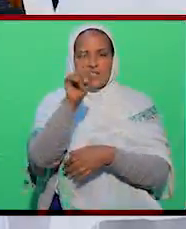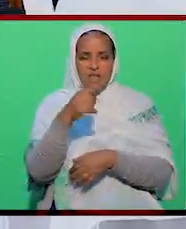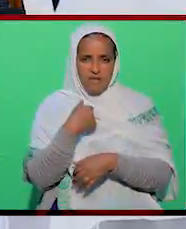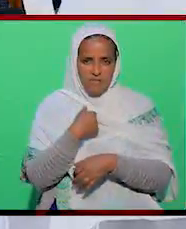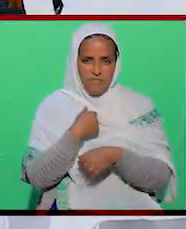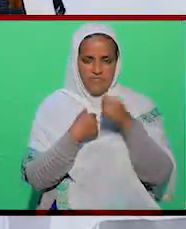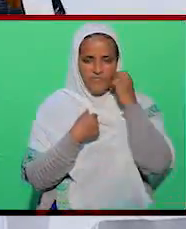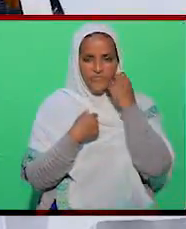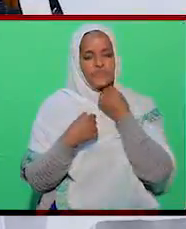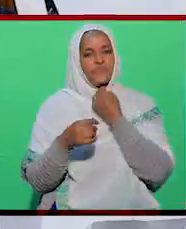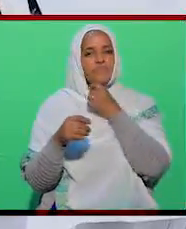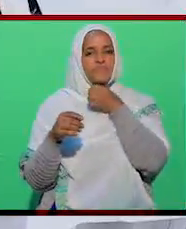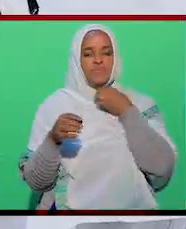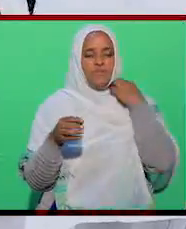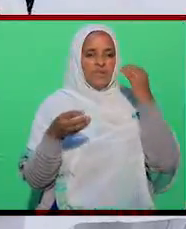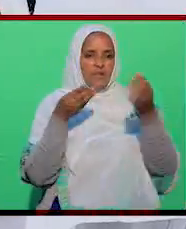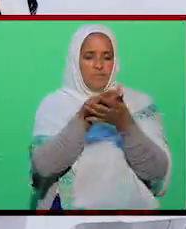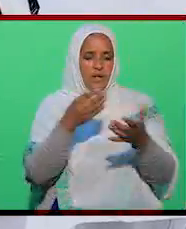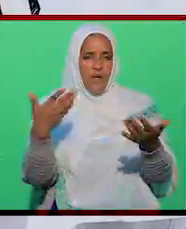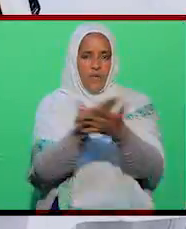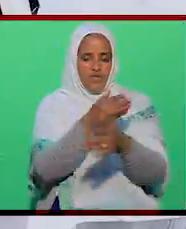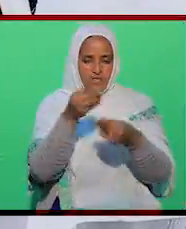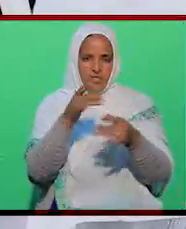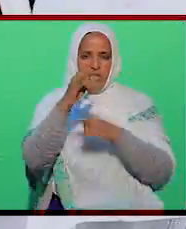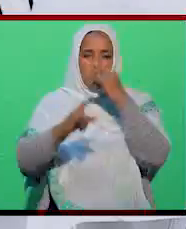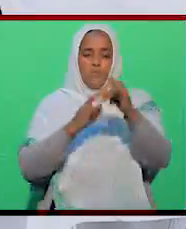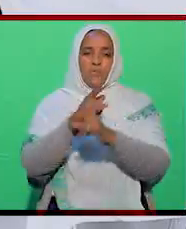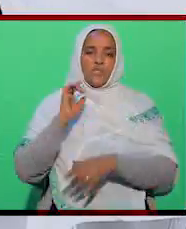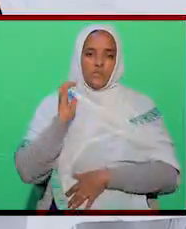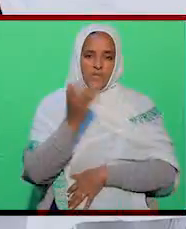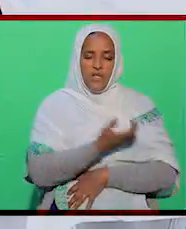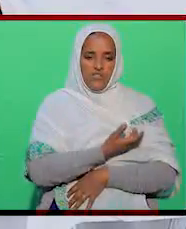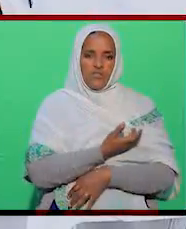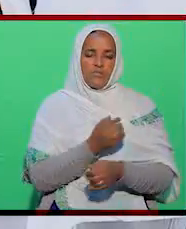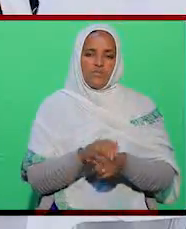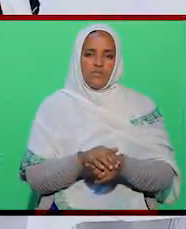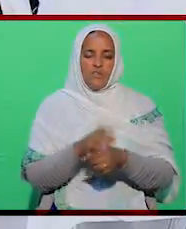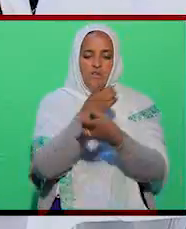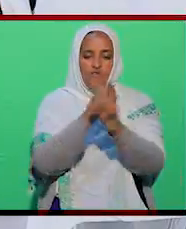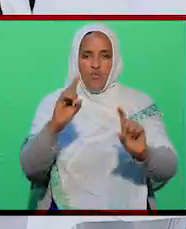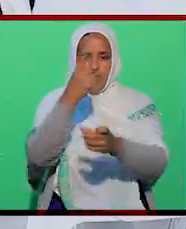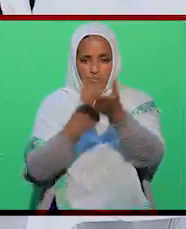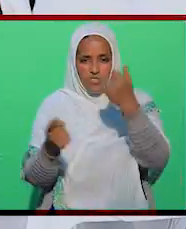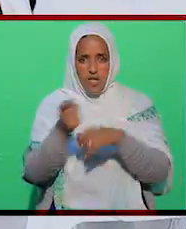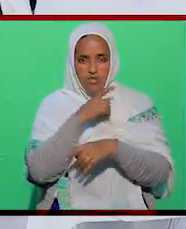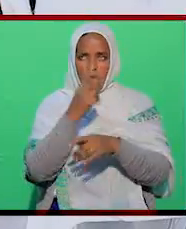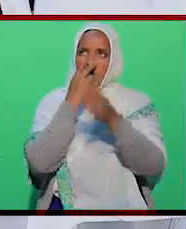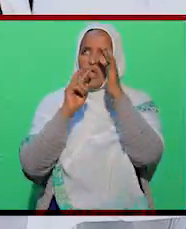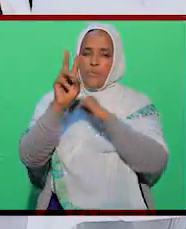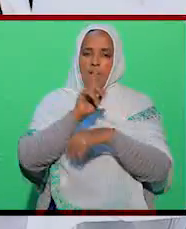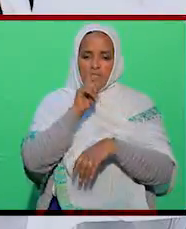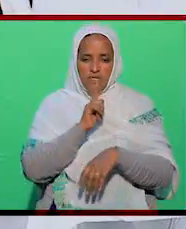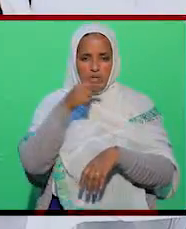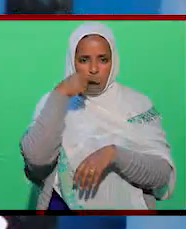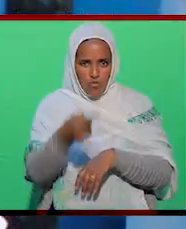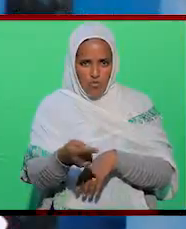ከዚሁ የሚቀራረብ አንድ ጥያቄ አለ። እሱም ለመጋቢ አዲስ ይሰጣለሁ። በዘመናችን ያው ፈዋሽ ብቻ